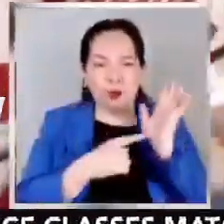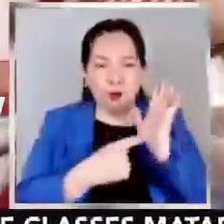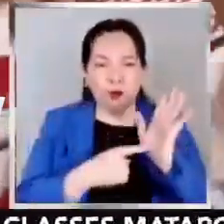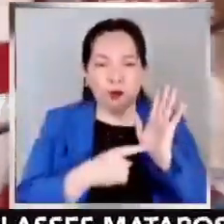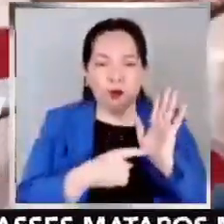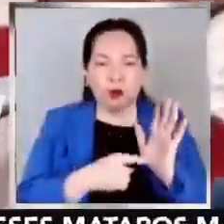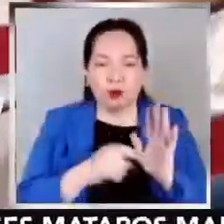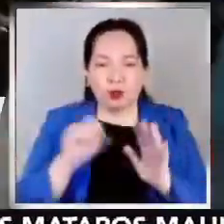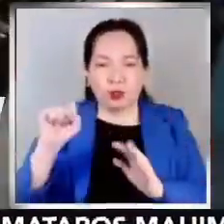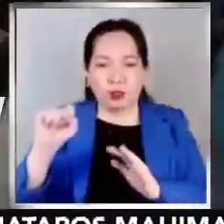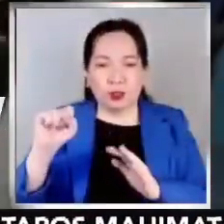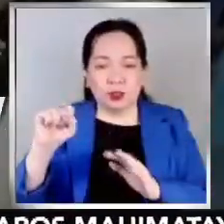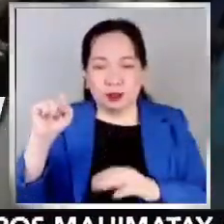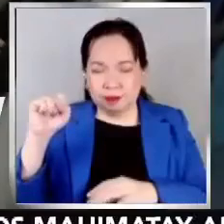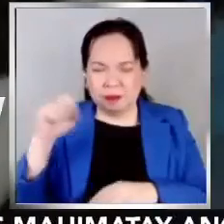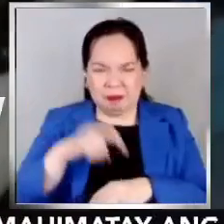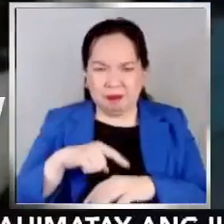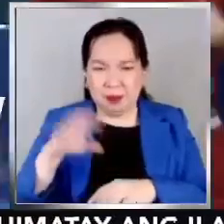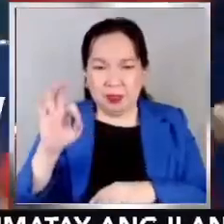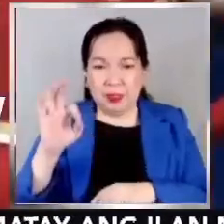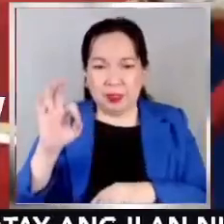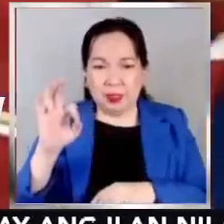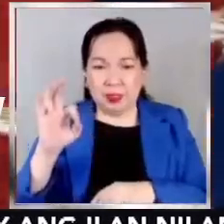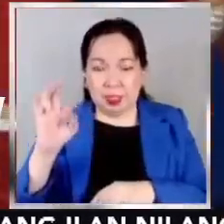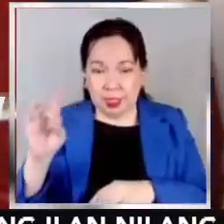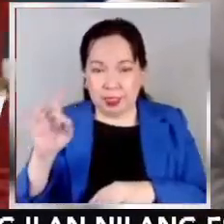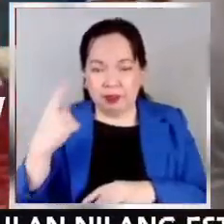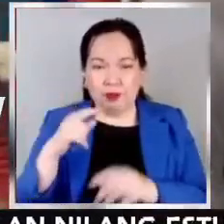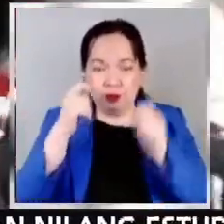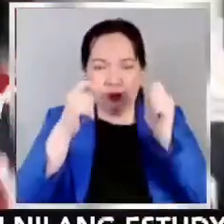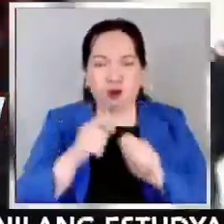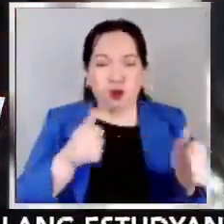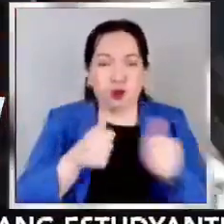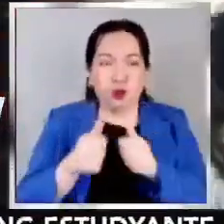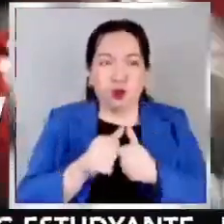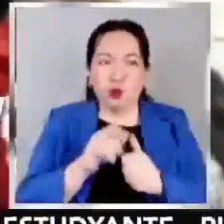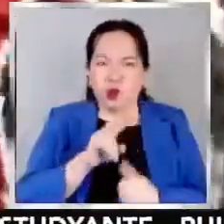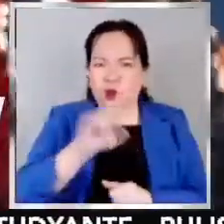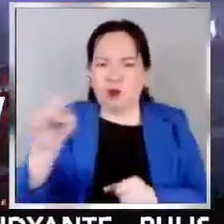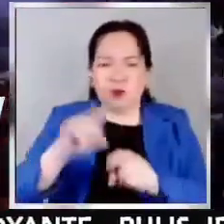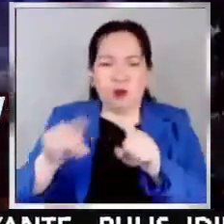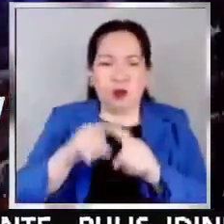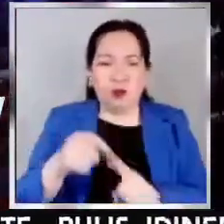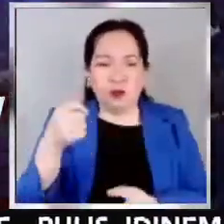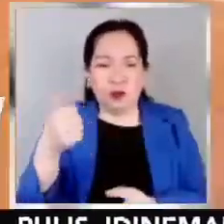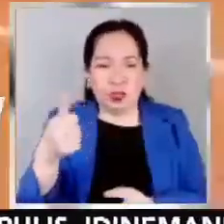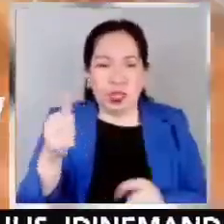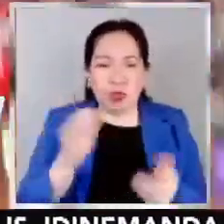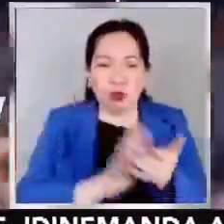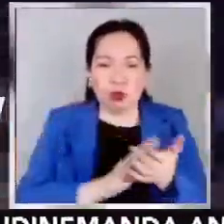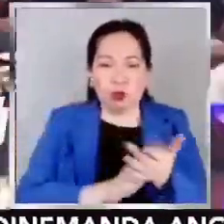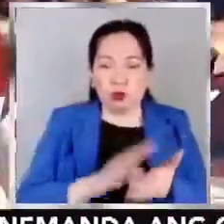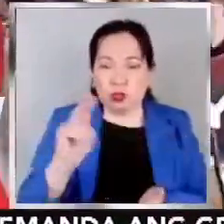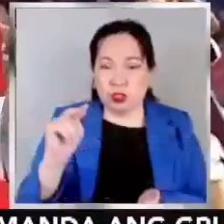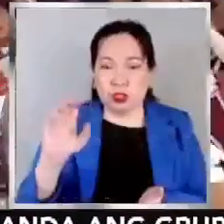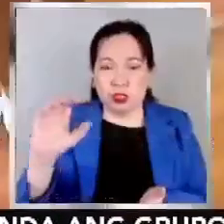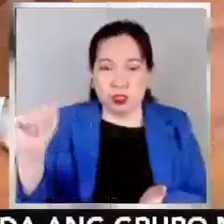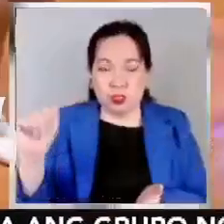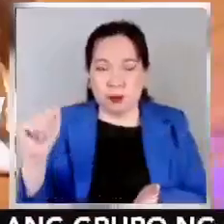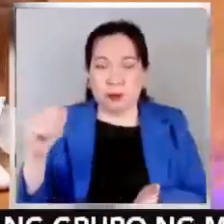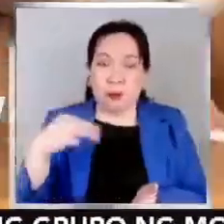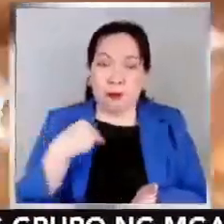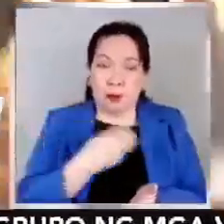NCAA Cheerleading Competition. Magtatagisan ang galingang pep squads ng 10 NCAA member schools sa Historic Rizal